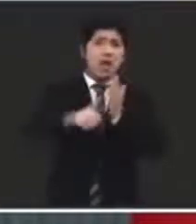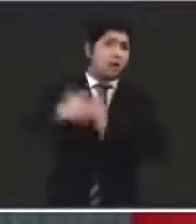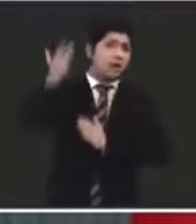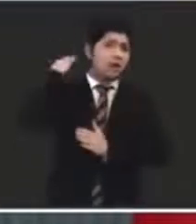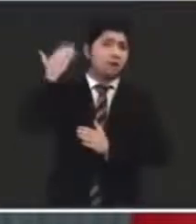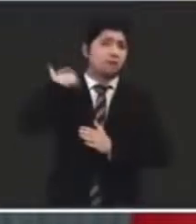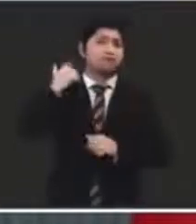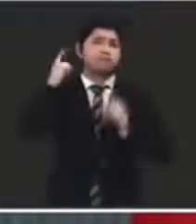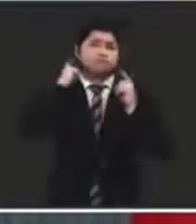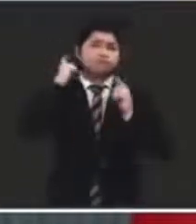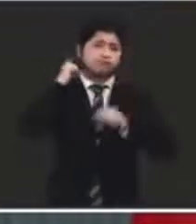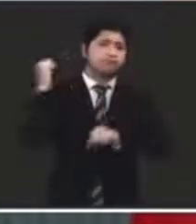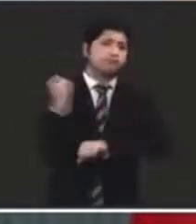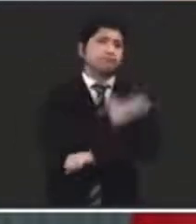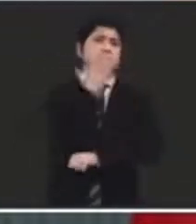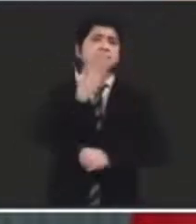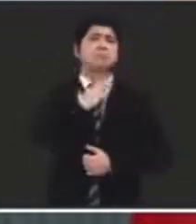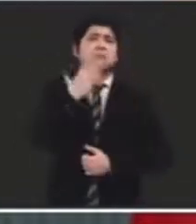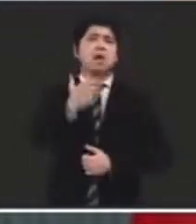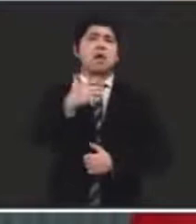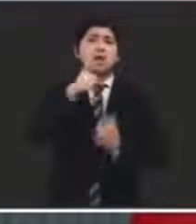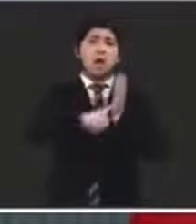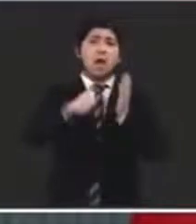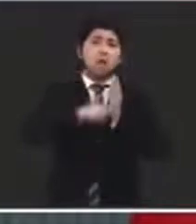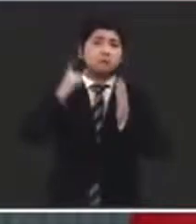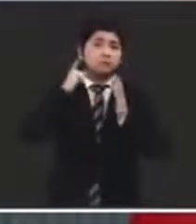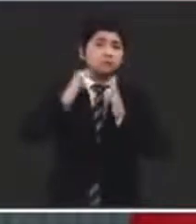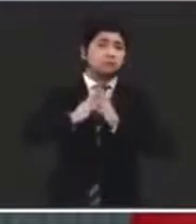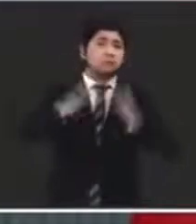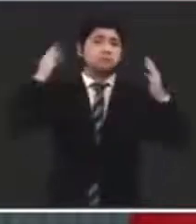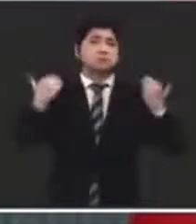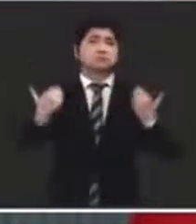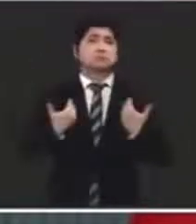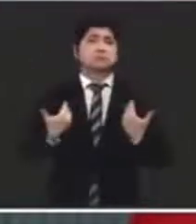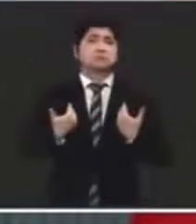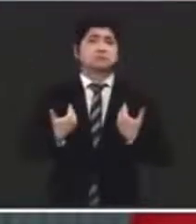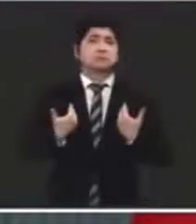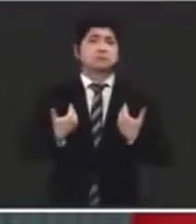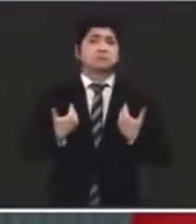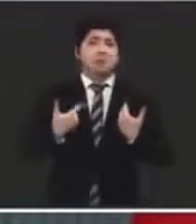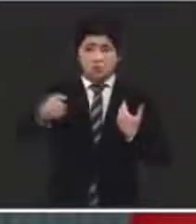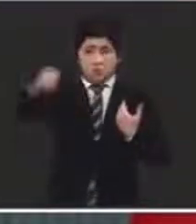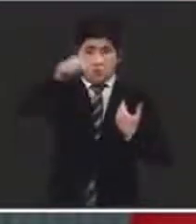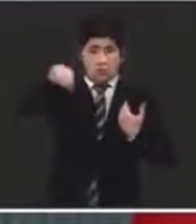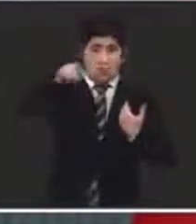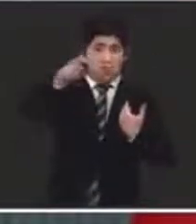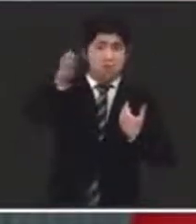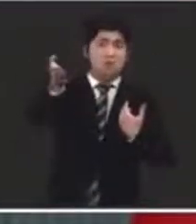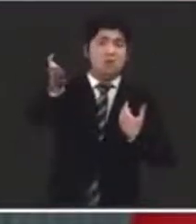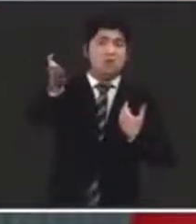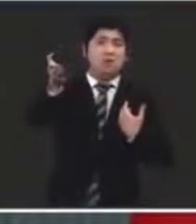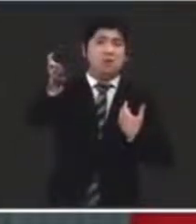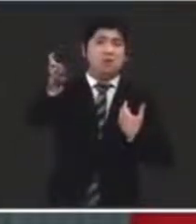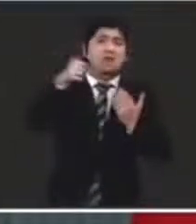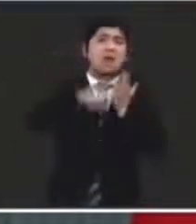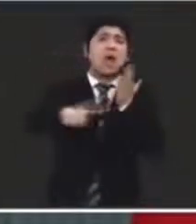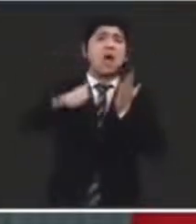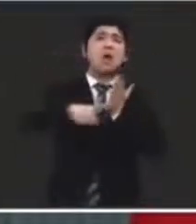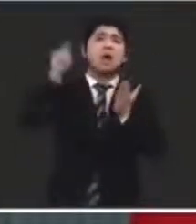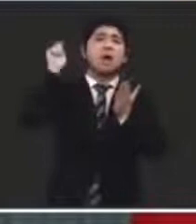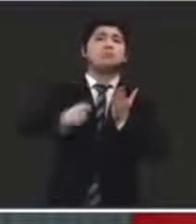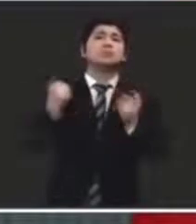iftihar ediyoruz tarihimizde gurur duyuyoruz onlar tarih